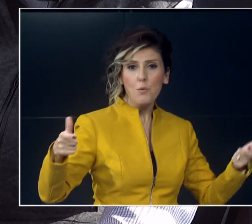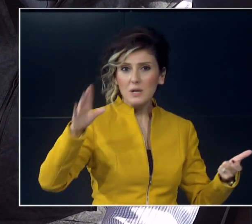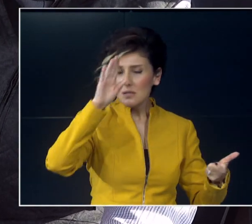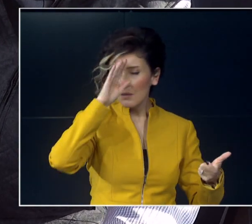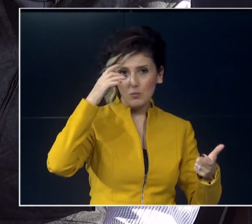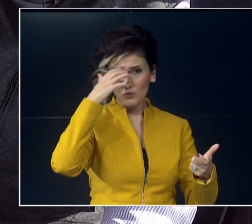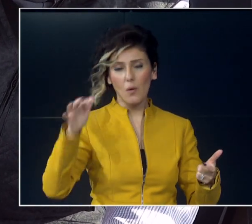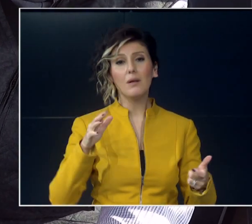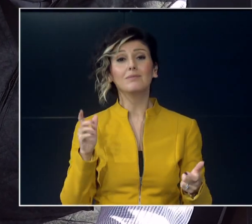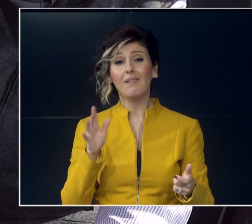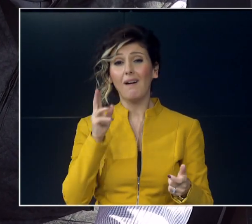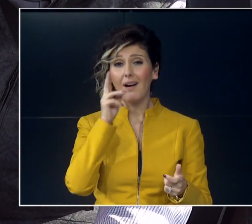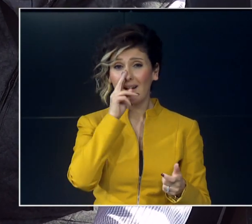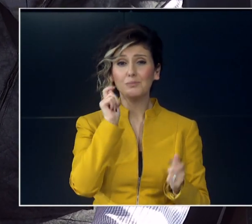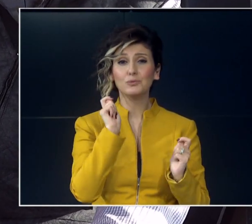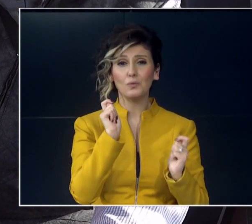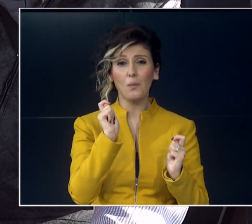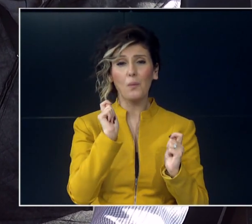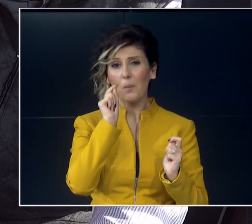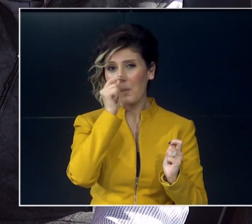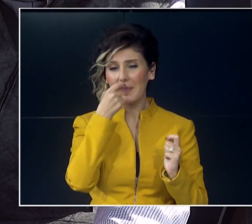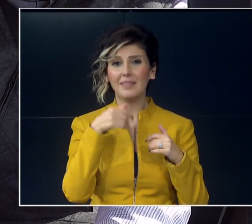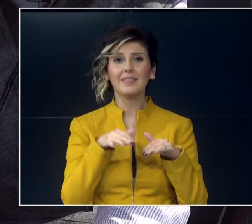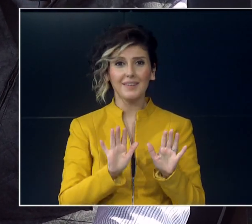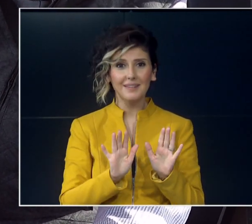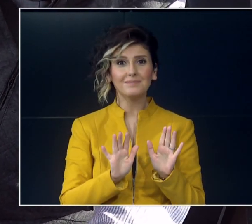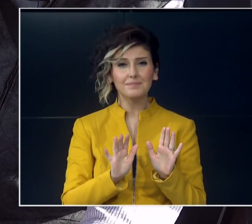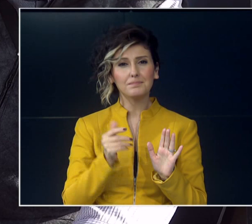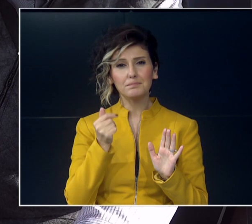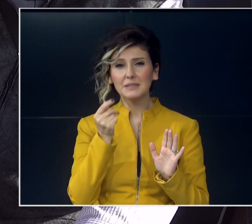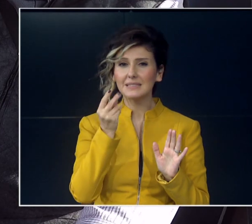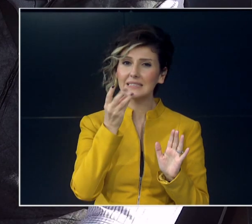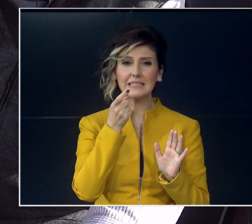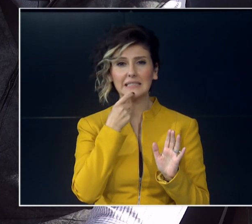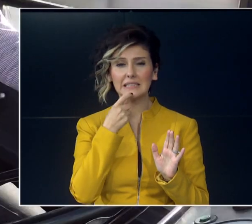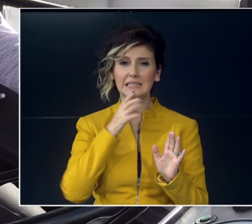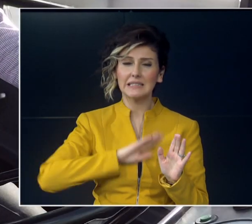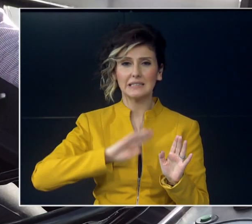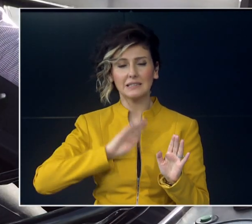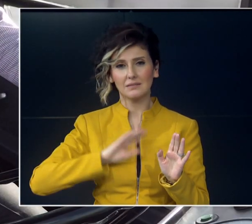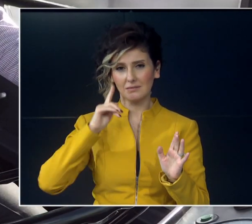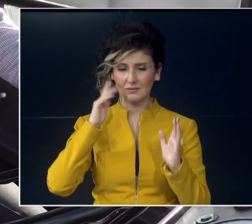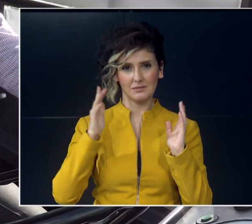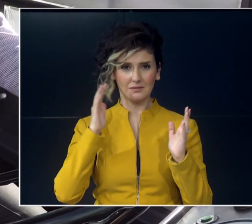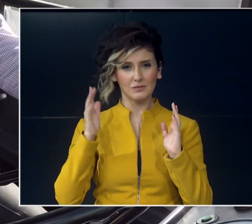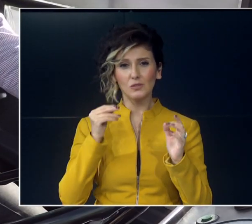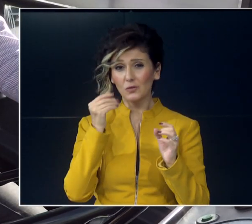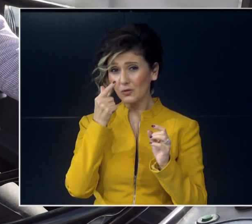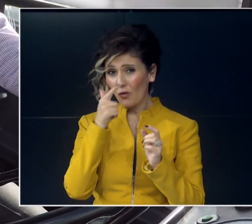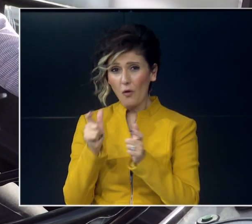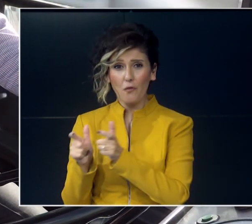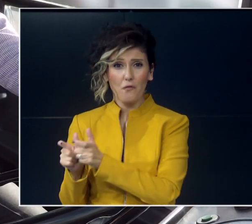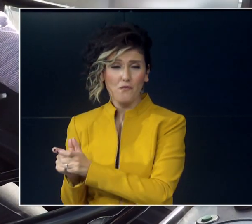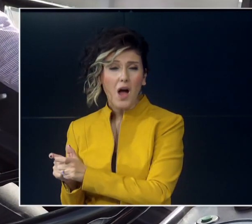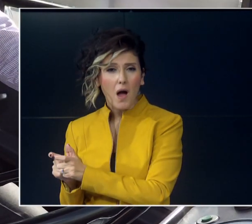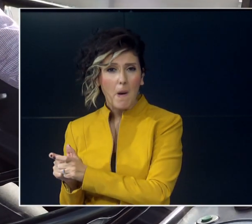Tabii alışmak o kadar kolay olmadı. Birkaç sene sürdü. Yani bir küçük köyden